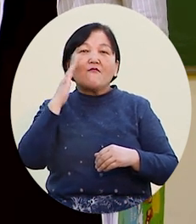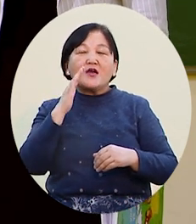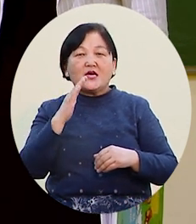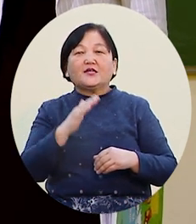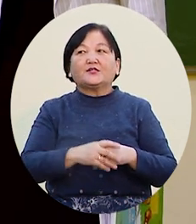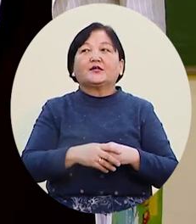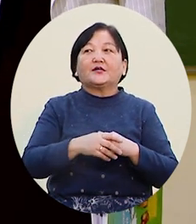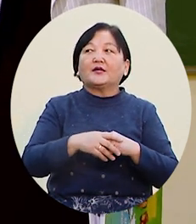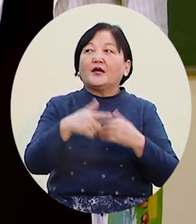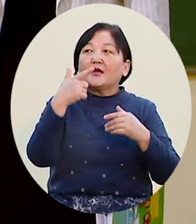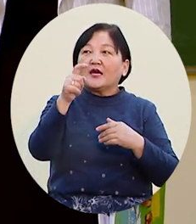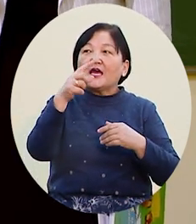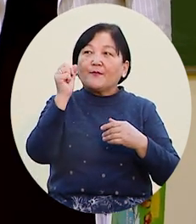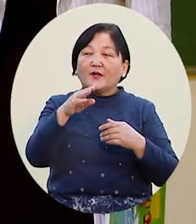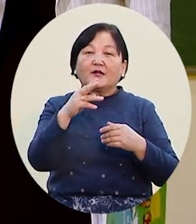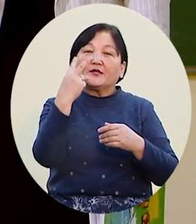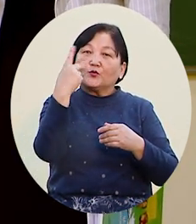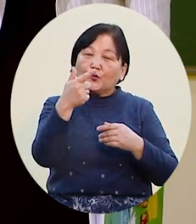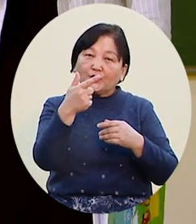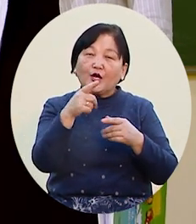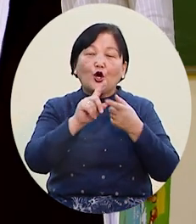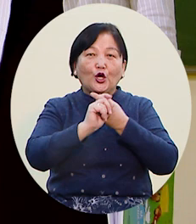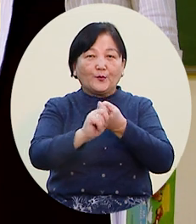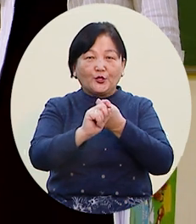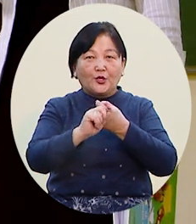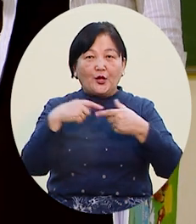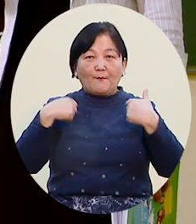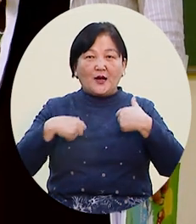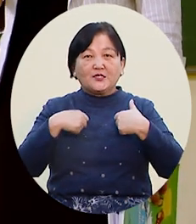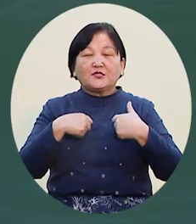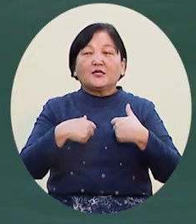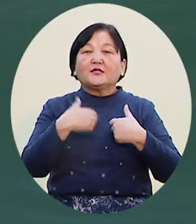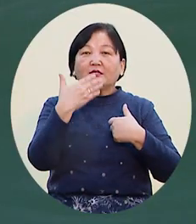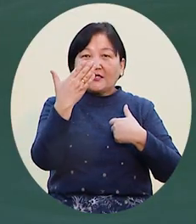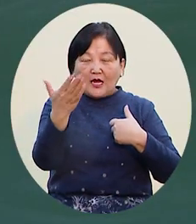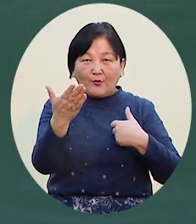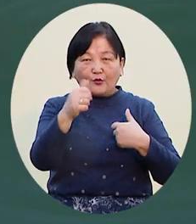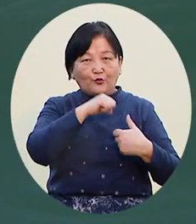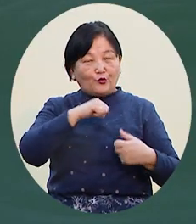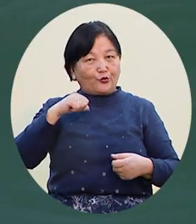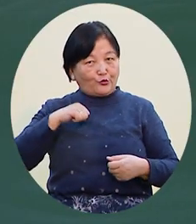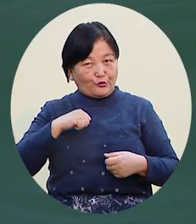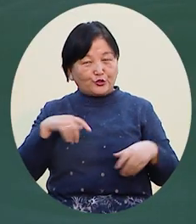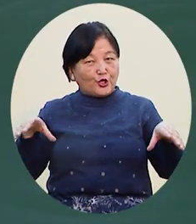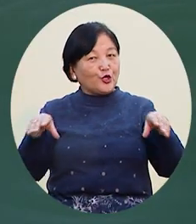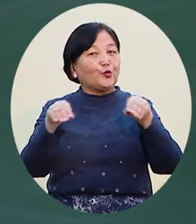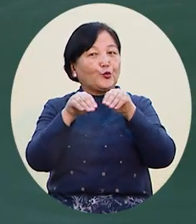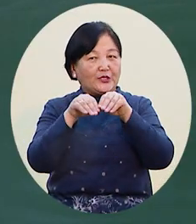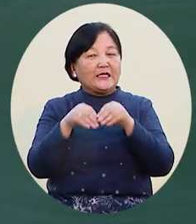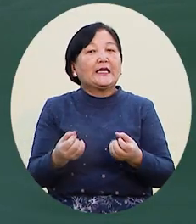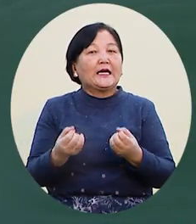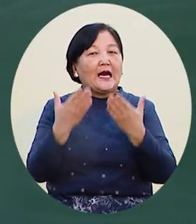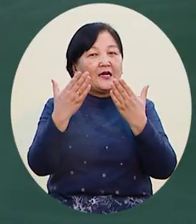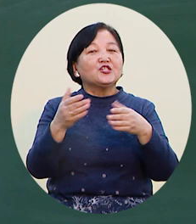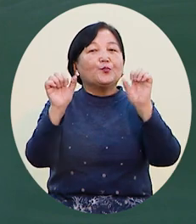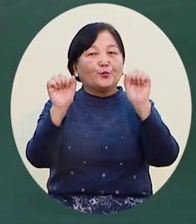чирхнүүд цус үрдэ хэлсэн үгэн дээр нь үнцлээд багш нь одоо дүгнэлт гаргасан. Та бүхэн бас өөрийн өөрийнхөө дүгнэлтээ бол гаргаж